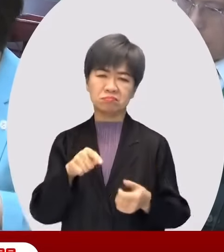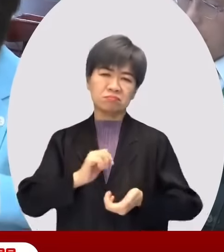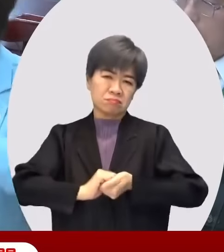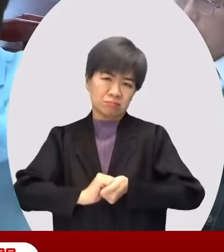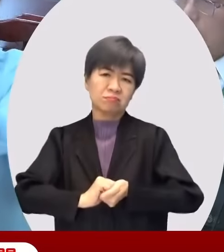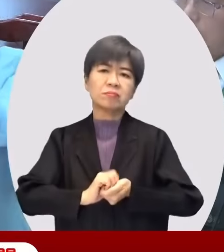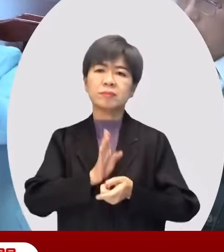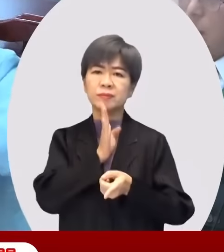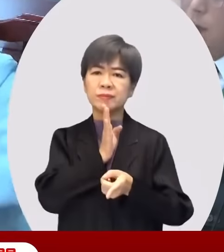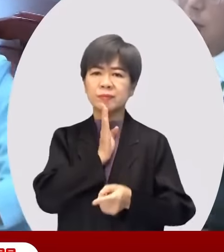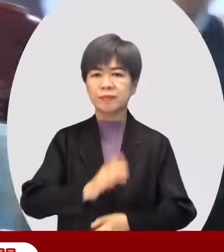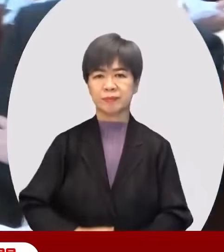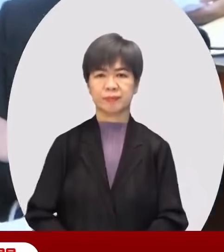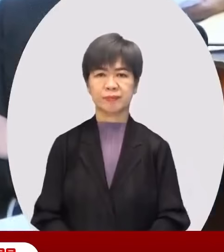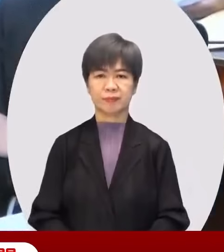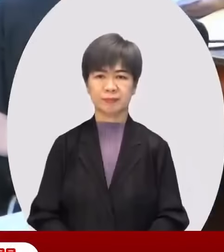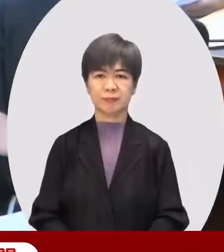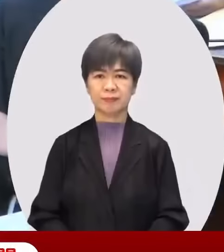结论。